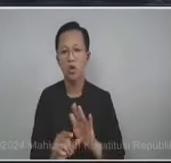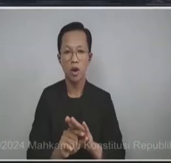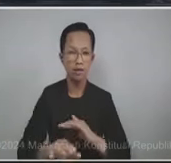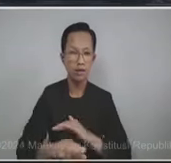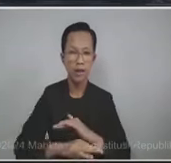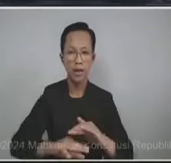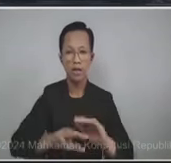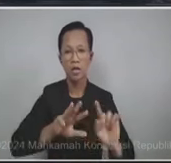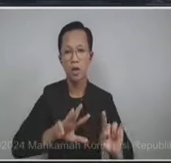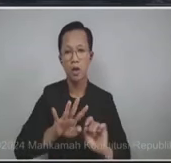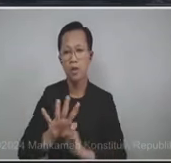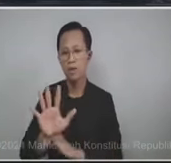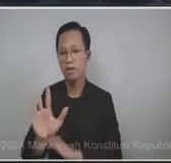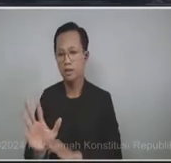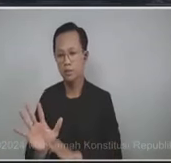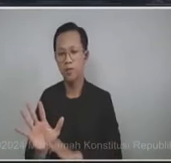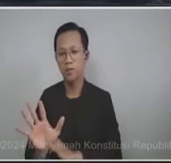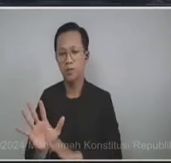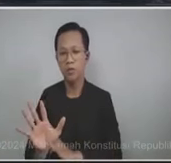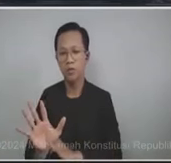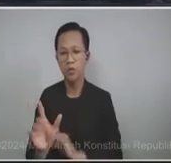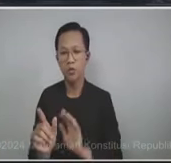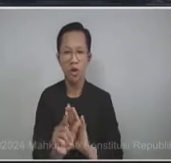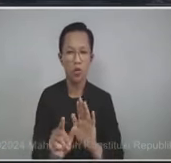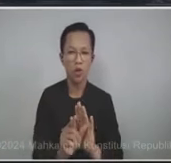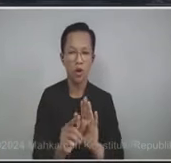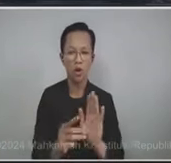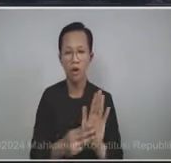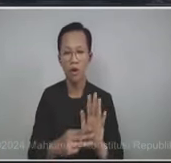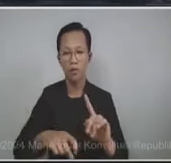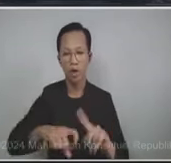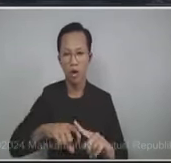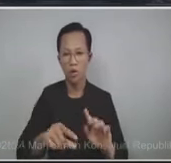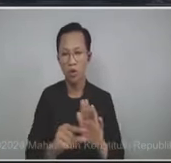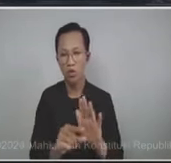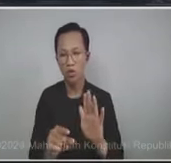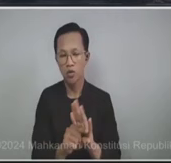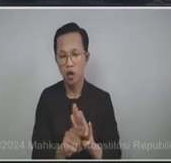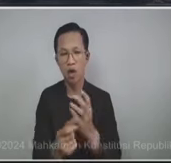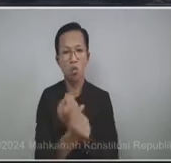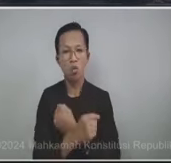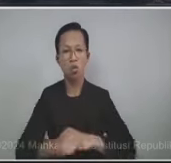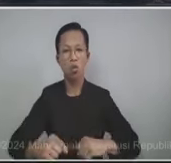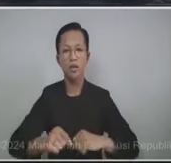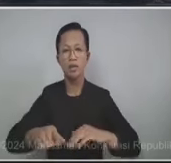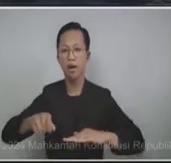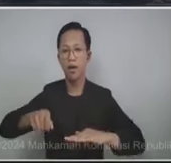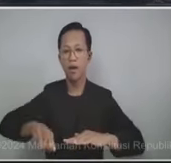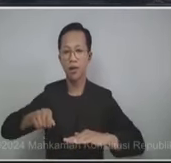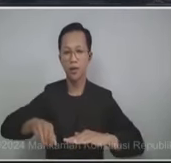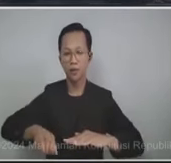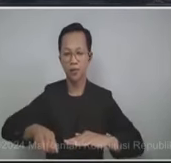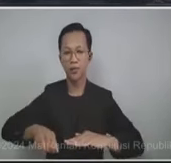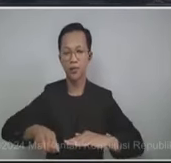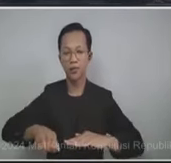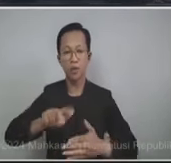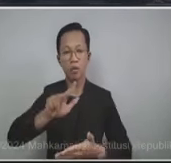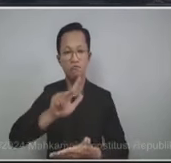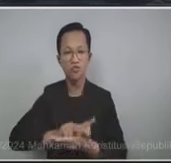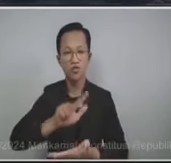tahun 1945 undang-undang mahkamah konstitusi dan undang-undang tentang kekuasaan kehakiman Amar putusan